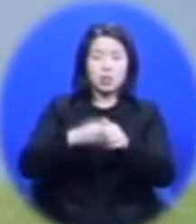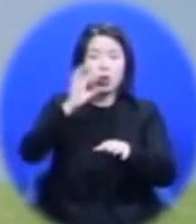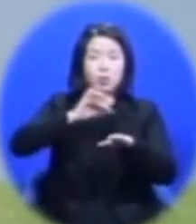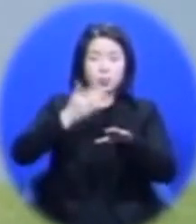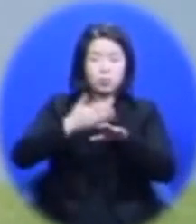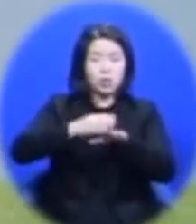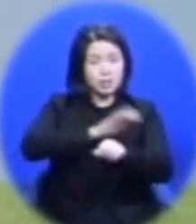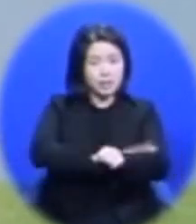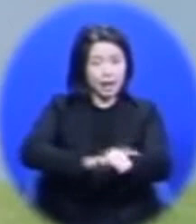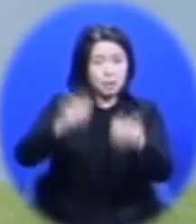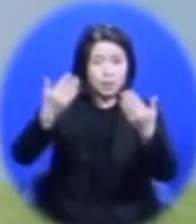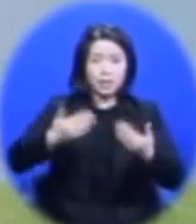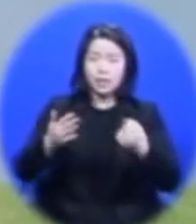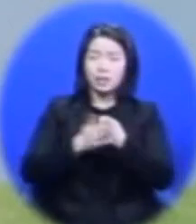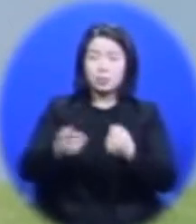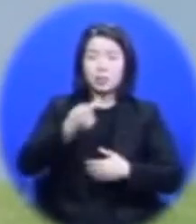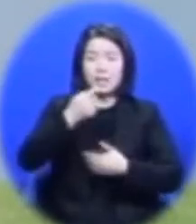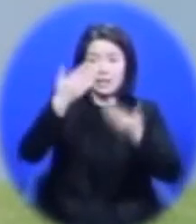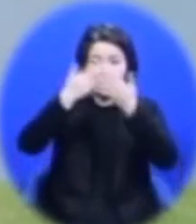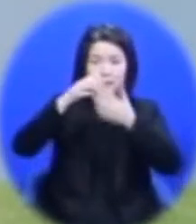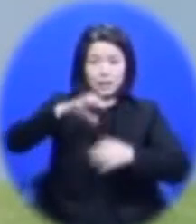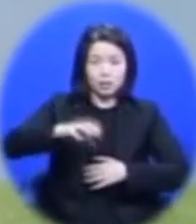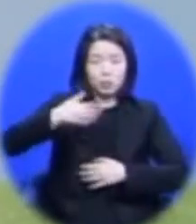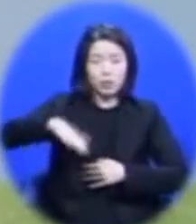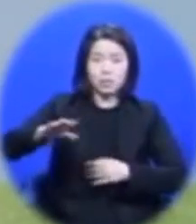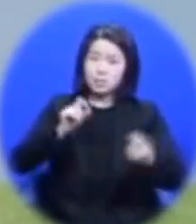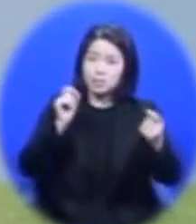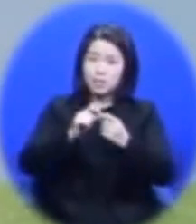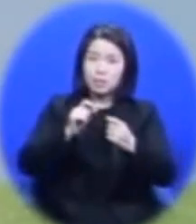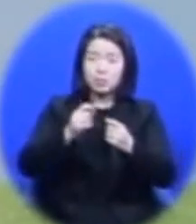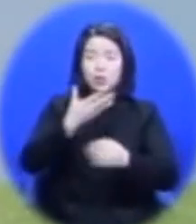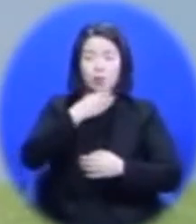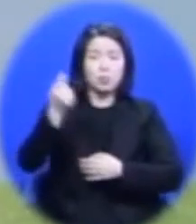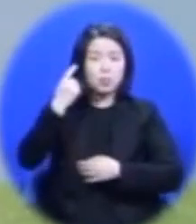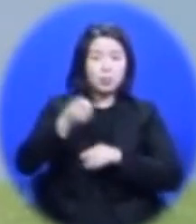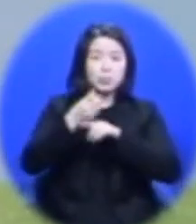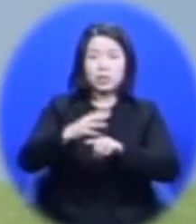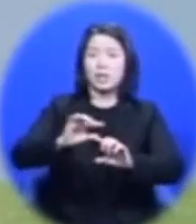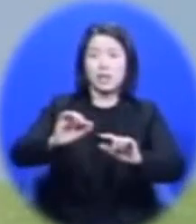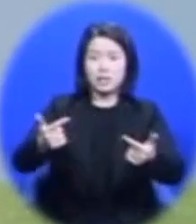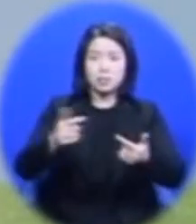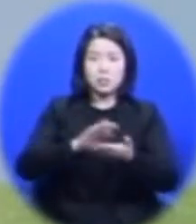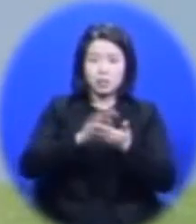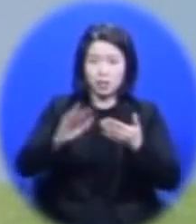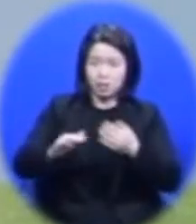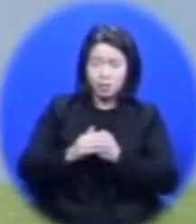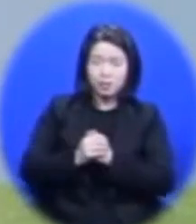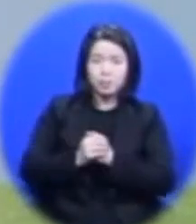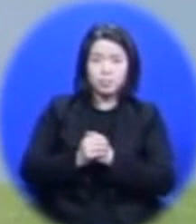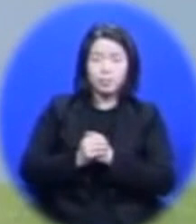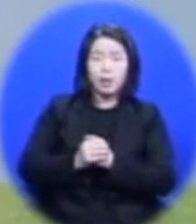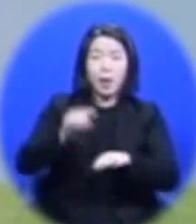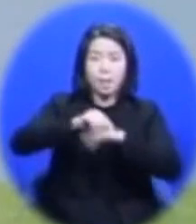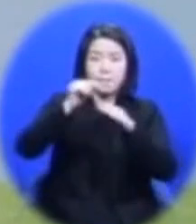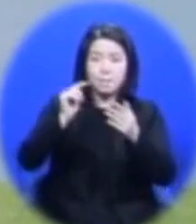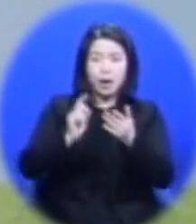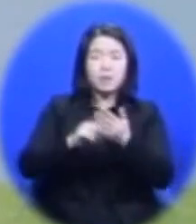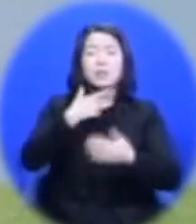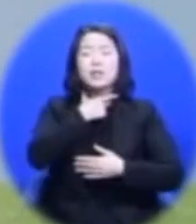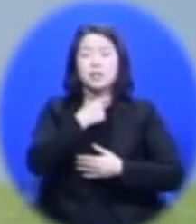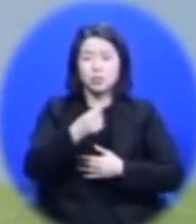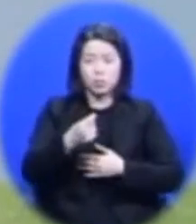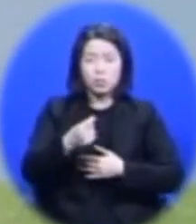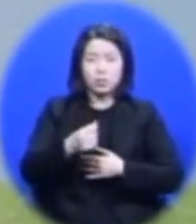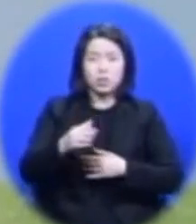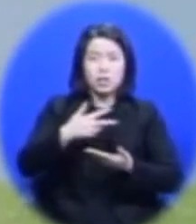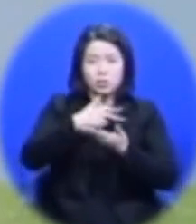때문에 그렇게 인도로 가서 그 짧은 생애에 복음 전했던 게 아닙니다. 아주 마음의 소원이 주님과 온전히